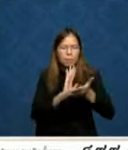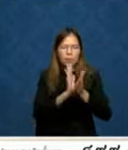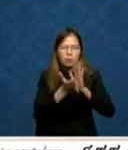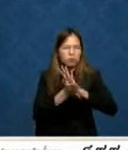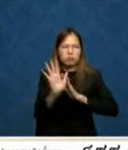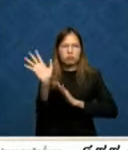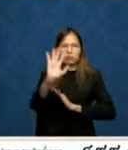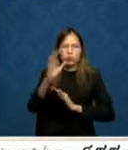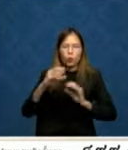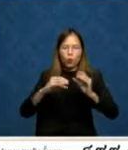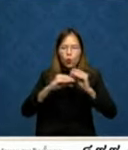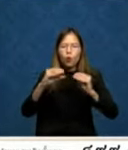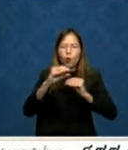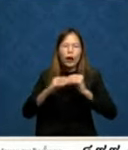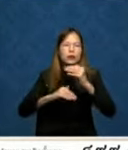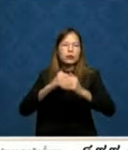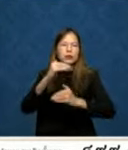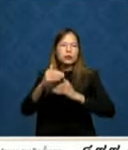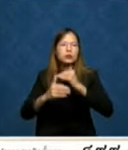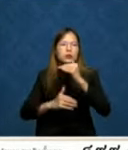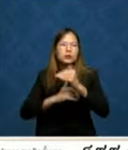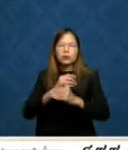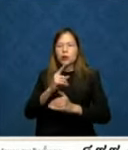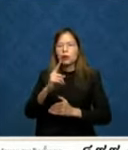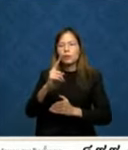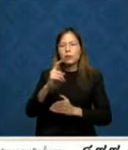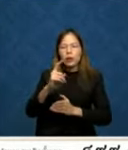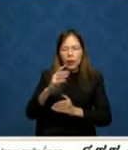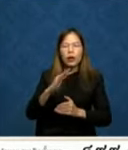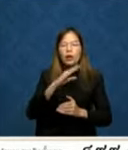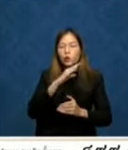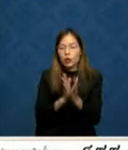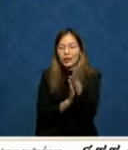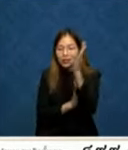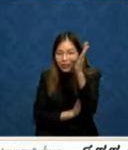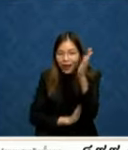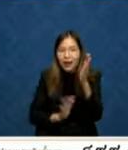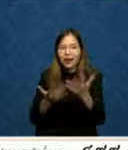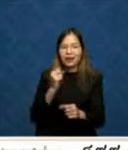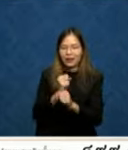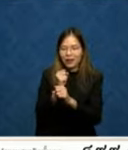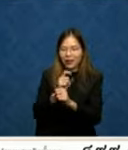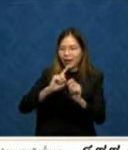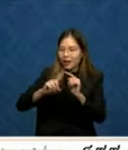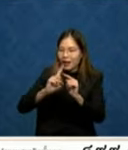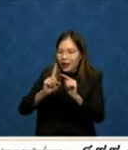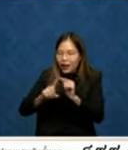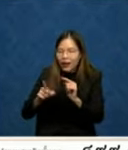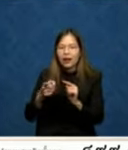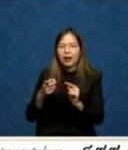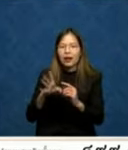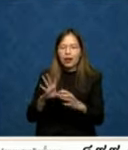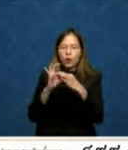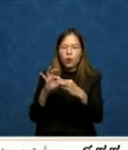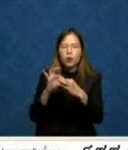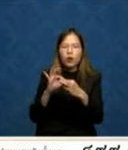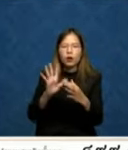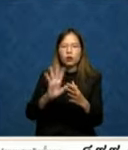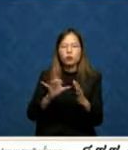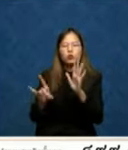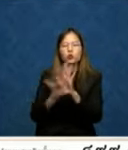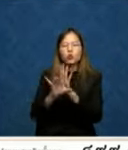มันไม่ได้แปลว่าโครงการจะเดินหน้าไม่ได้นะครับหากมันจะช้าเกิดจากการผลิตอะไรขึ้นมาไม่ทันจริงอย่างที่ท่านเป็นห่วงเนี่ยนะครับ